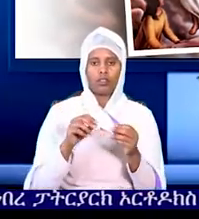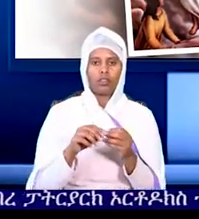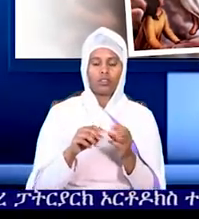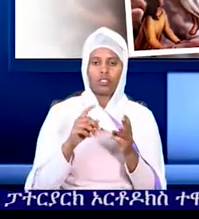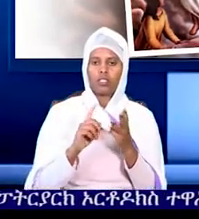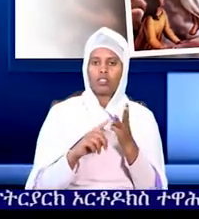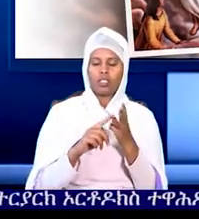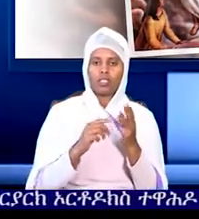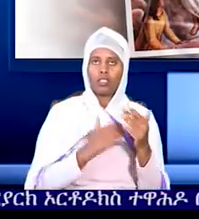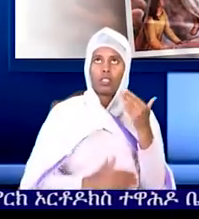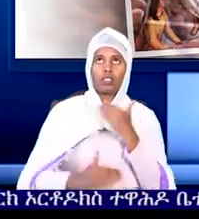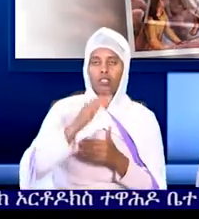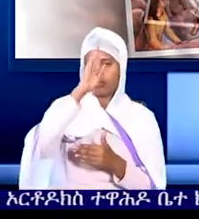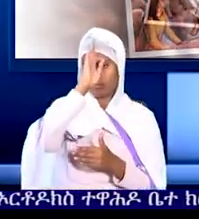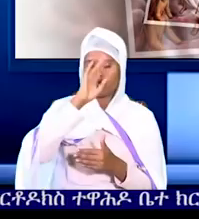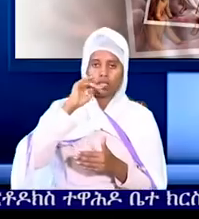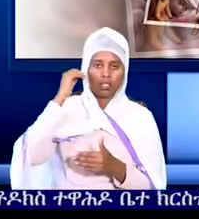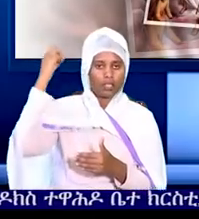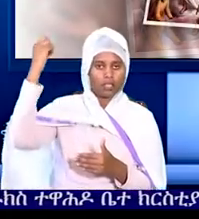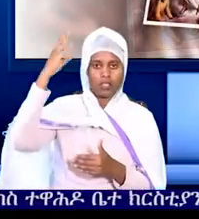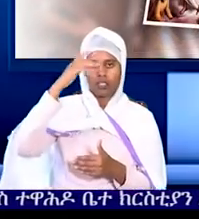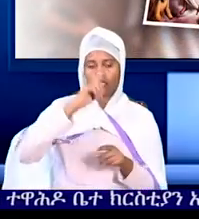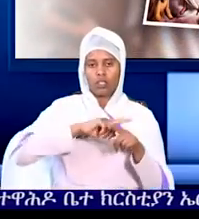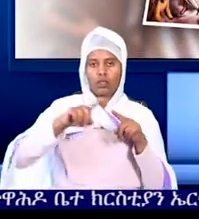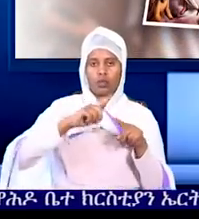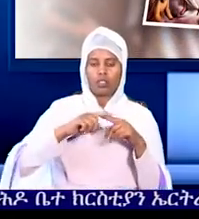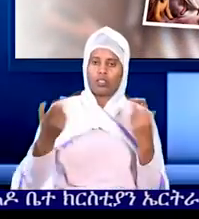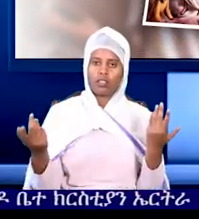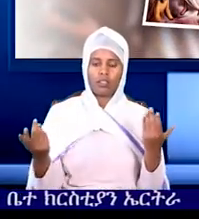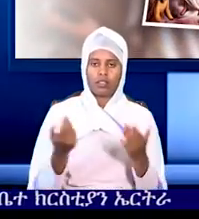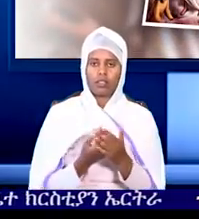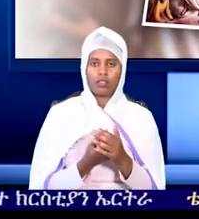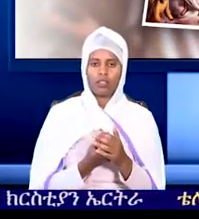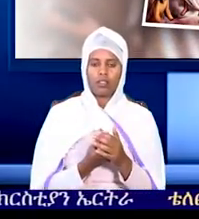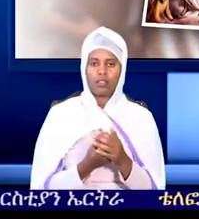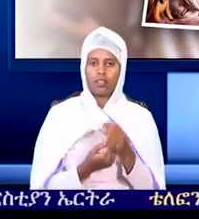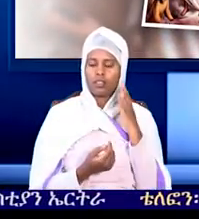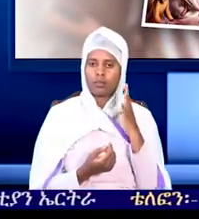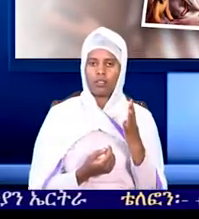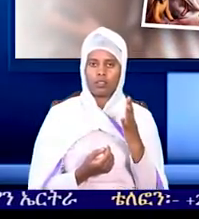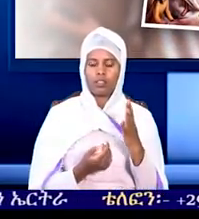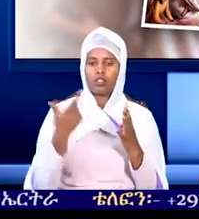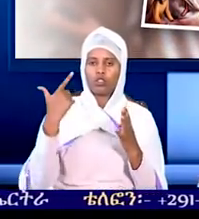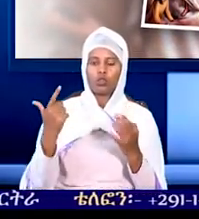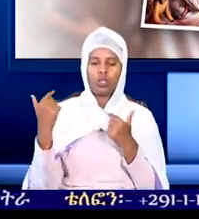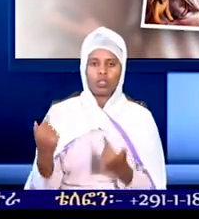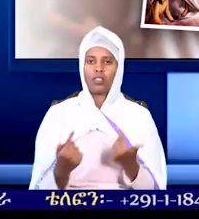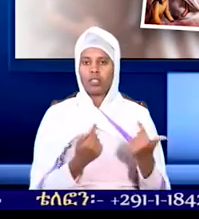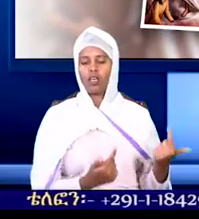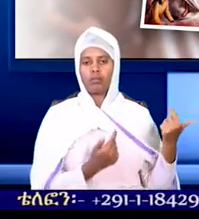ሰለስተ ናይ ሰማያት ፀሓይ ወርሒ ከዋክብቲ ናይ ምድሪኸ